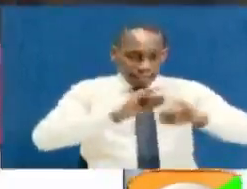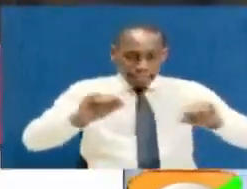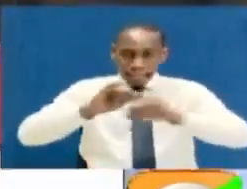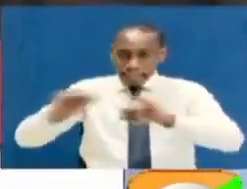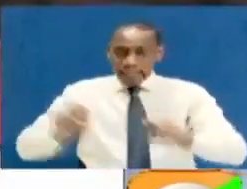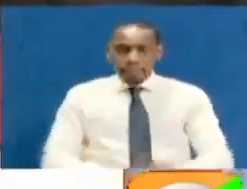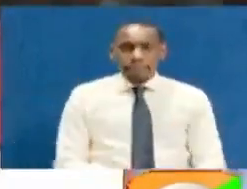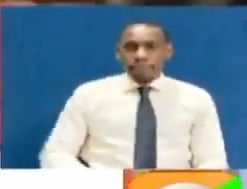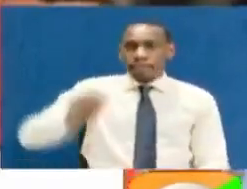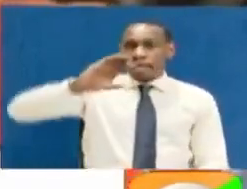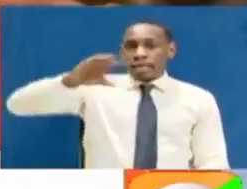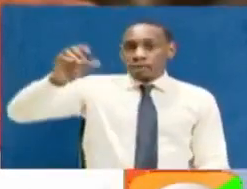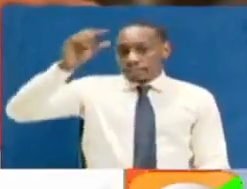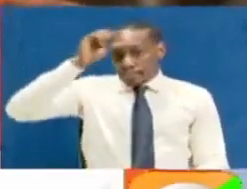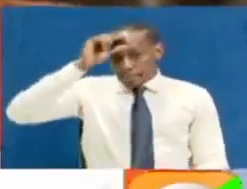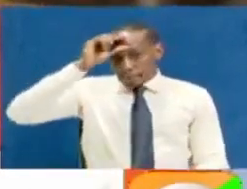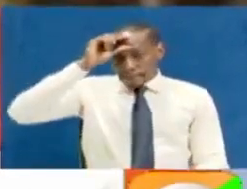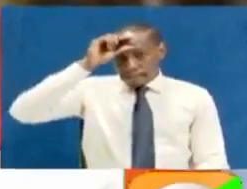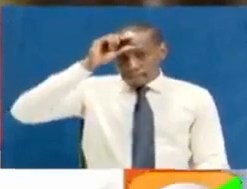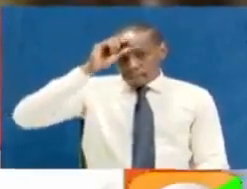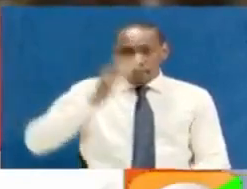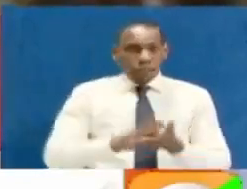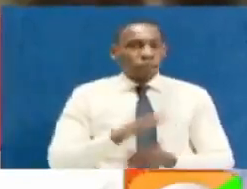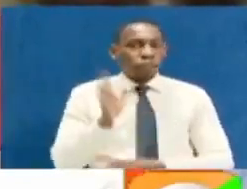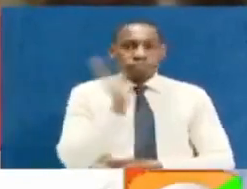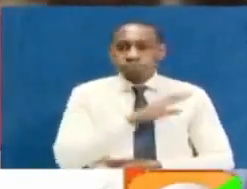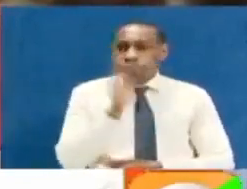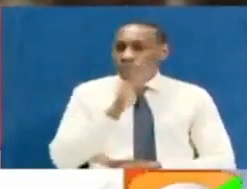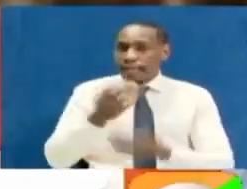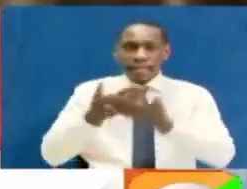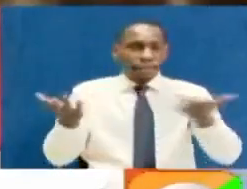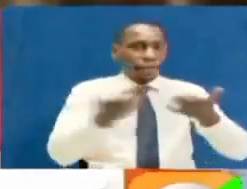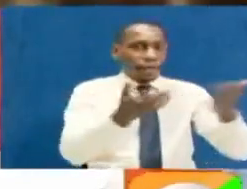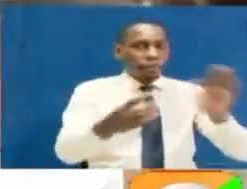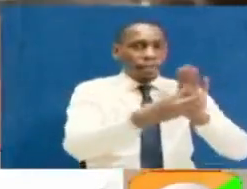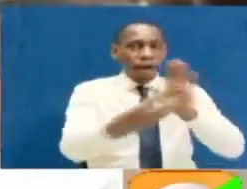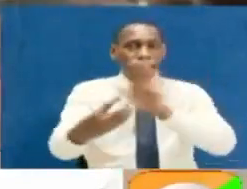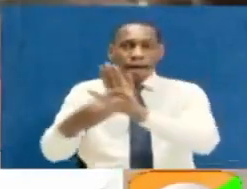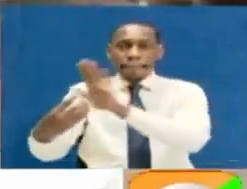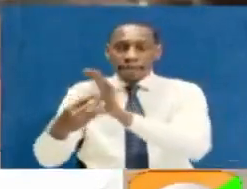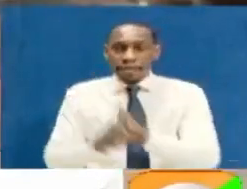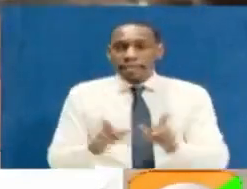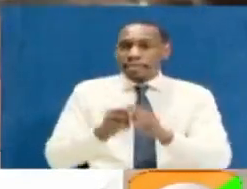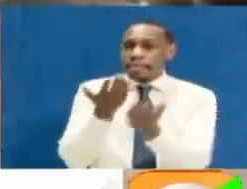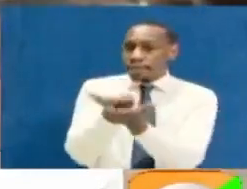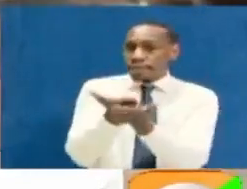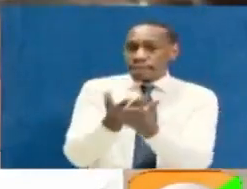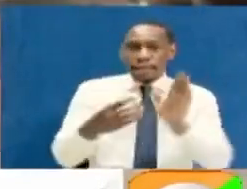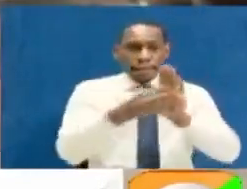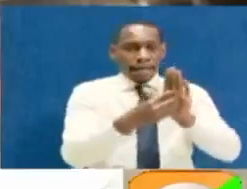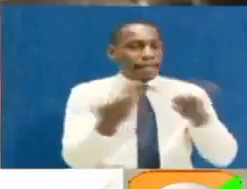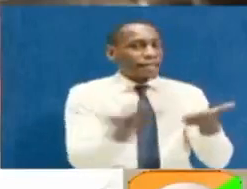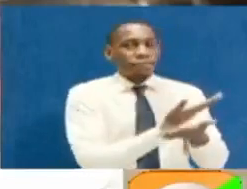Diani. Serikali ya kaunti itoe huu ni uchafu, tunasema ni uchafu kila mahali wamebandika. Kwa hiyo tunaomba hivi